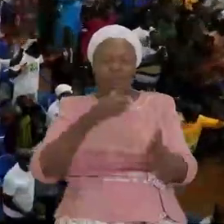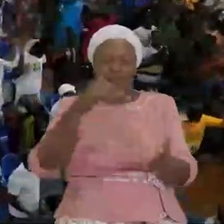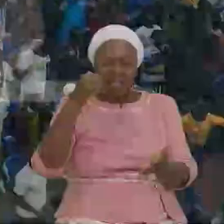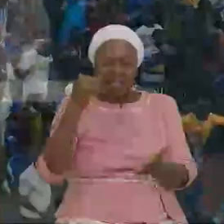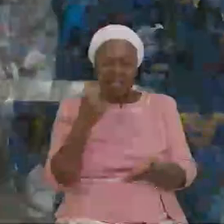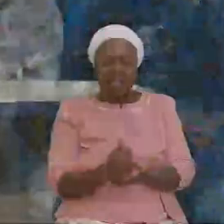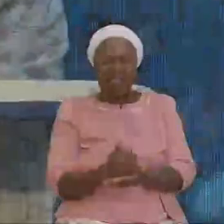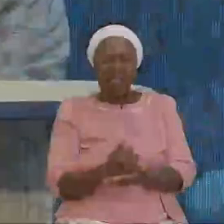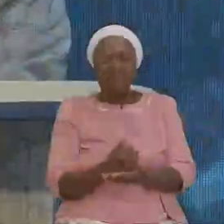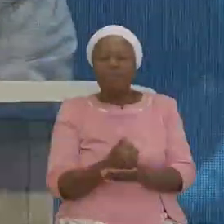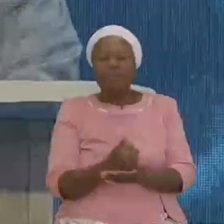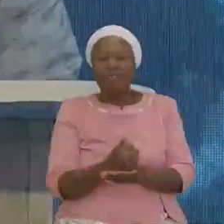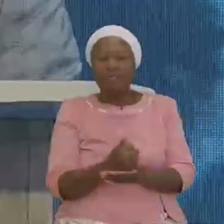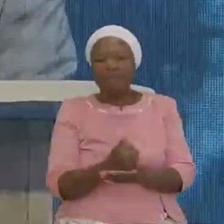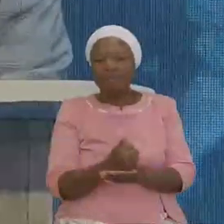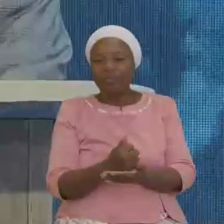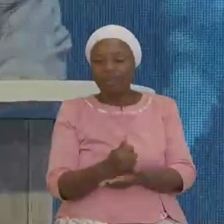j'ai prié.